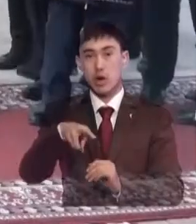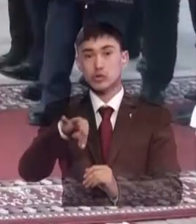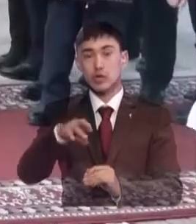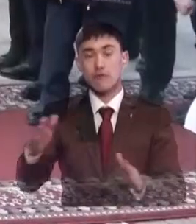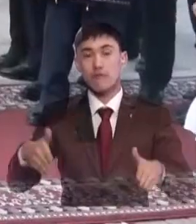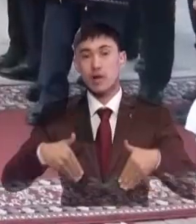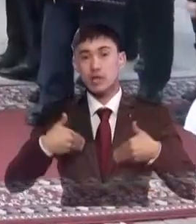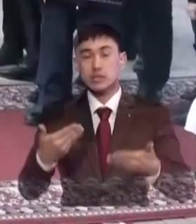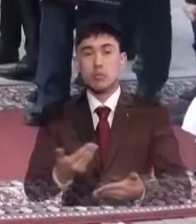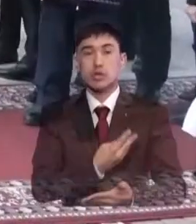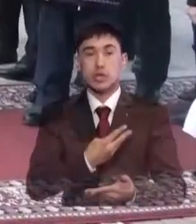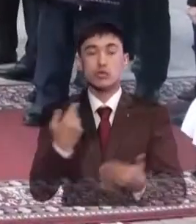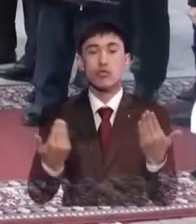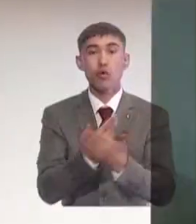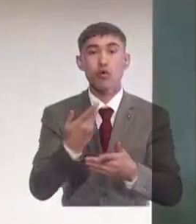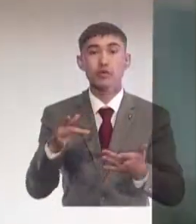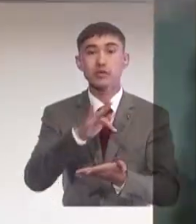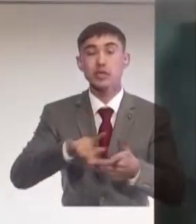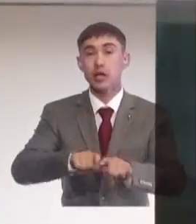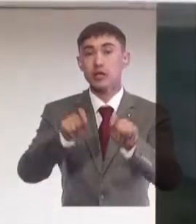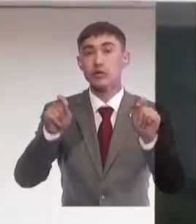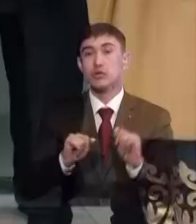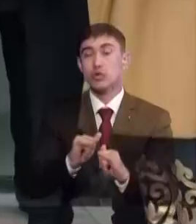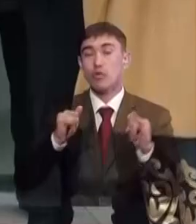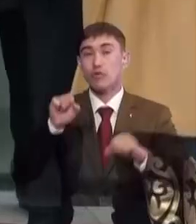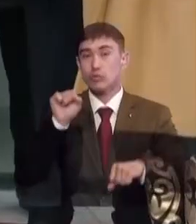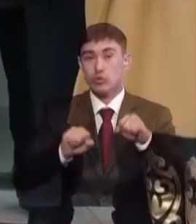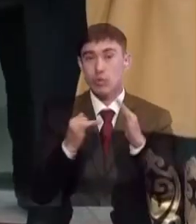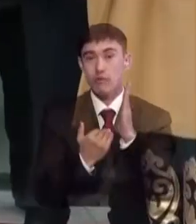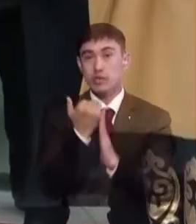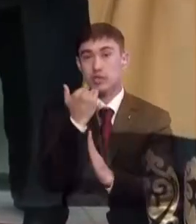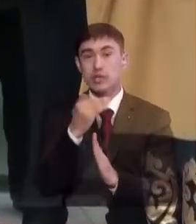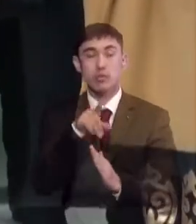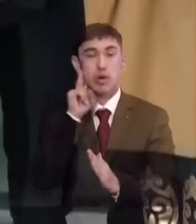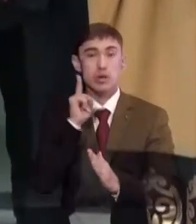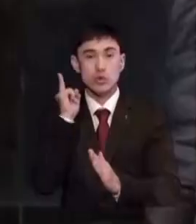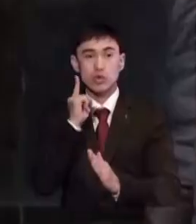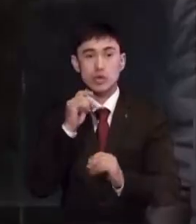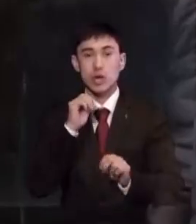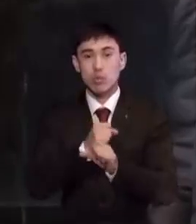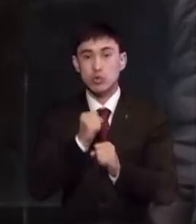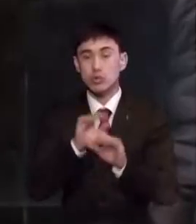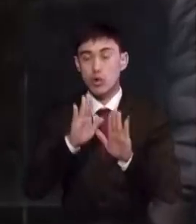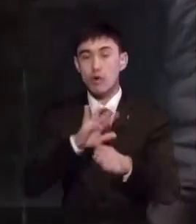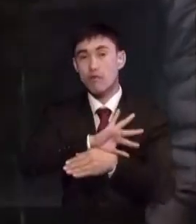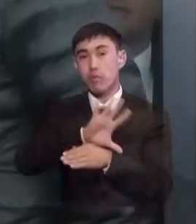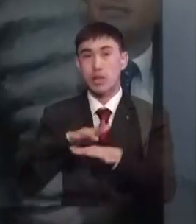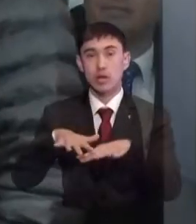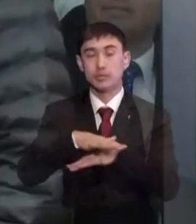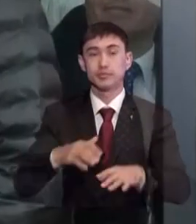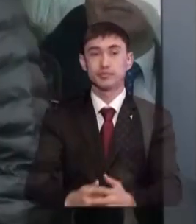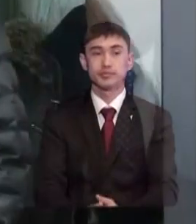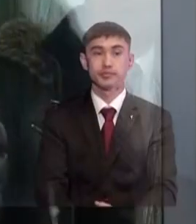выразил пожелание, чтобы новый центр, открывший широкие возможности для повышения потенциала молодежи, работал только во благо.